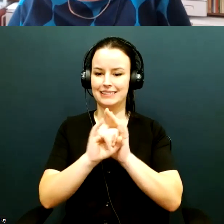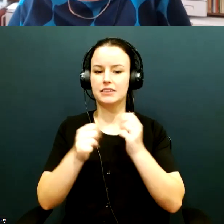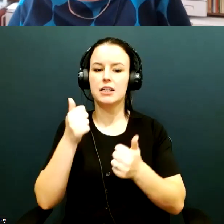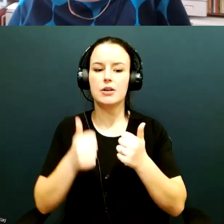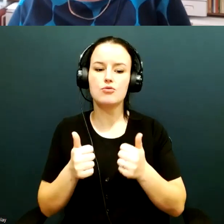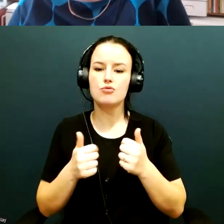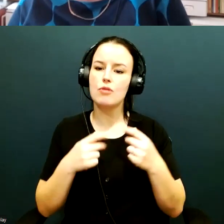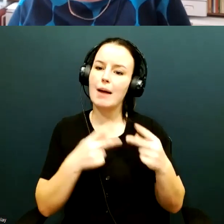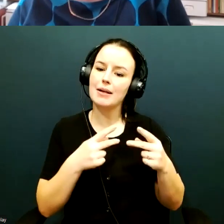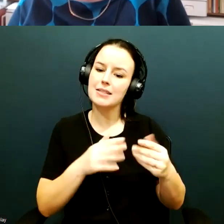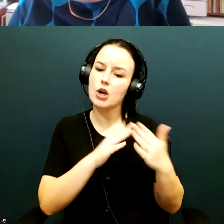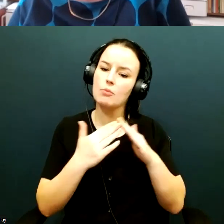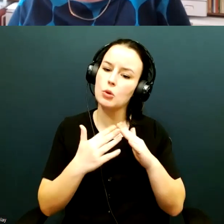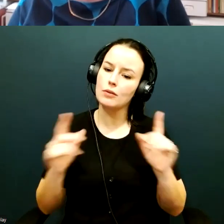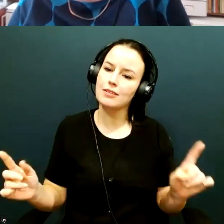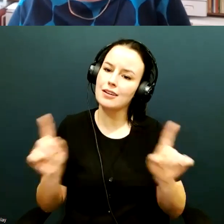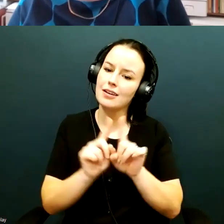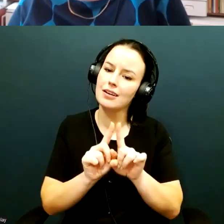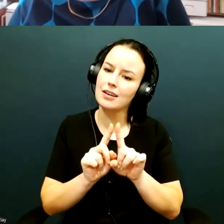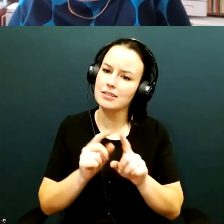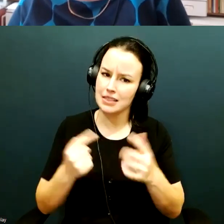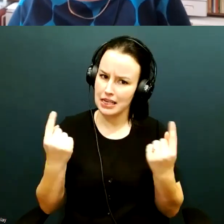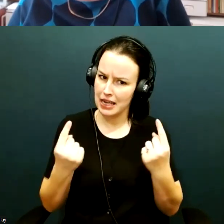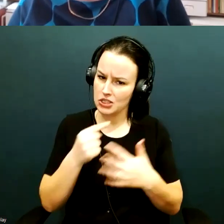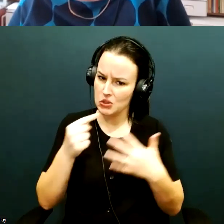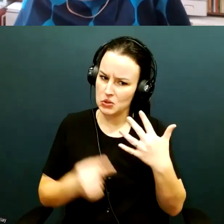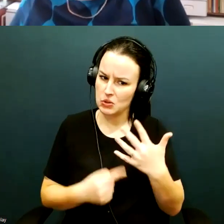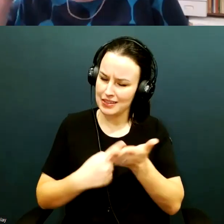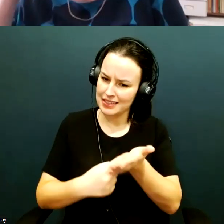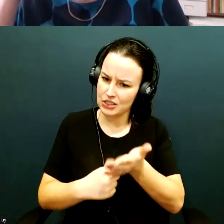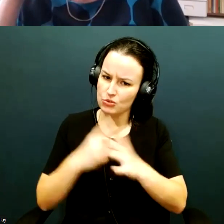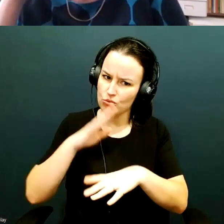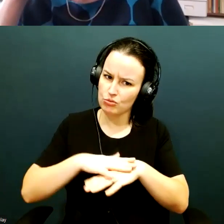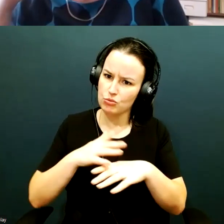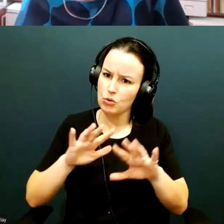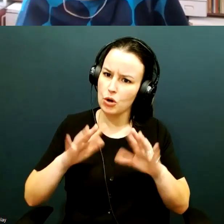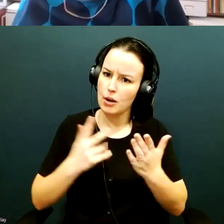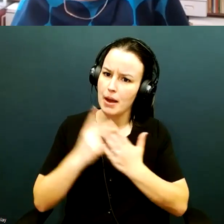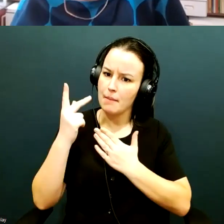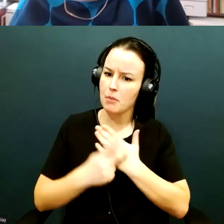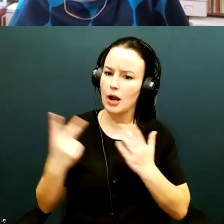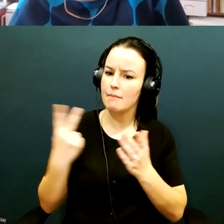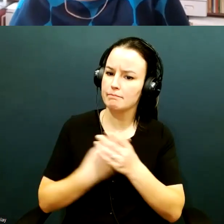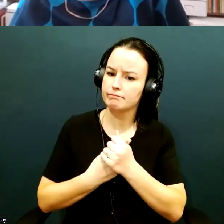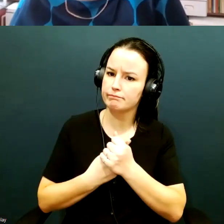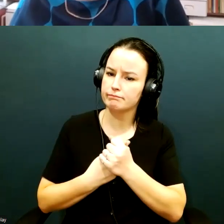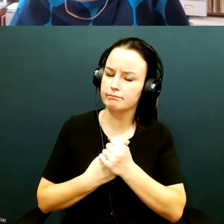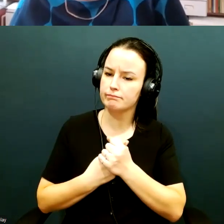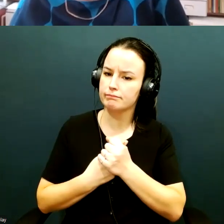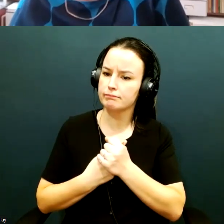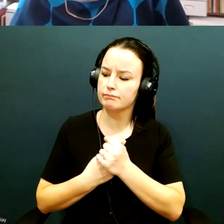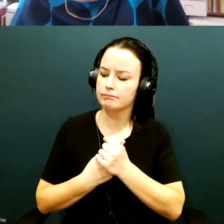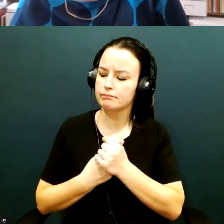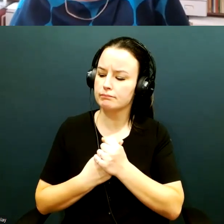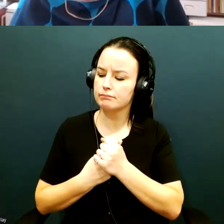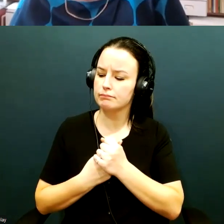une communauté particulière? Est-ce que c'est un élément qui est discuté pour le pairage des